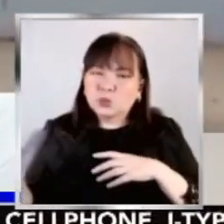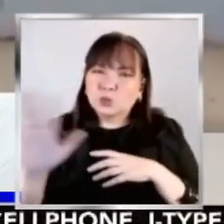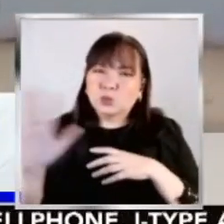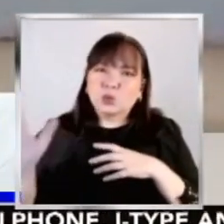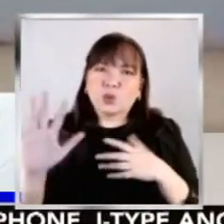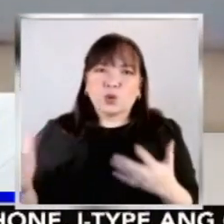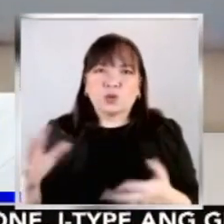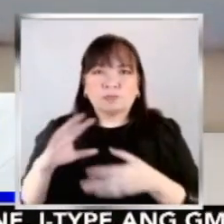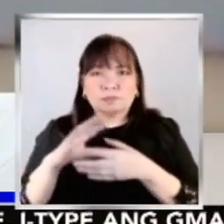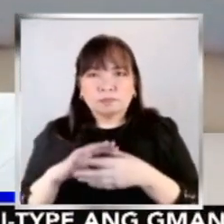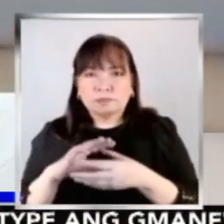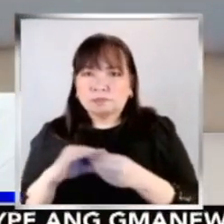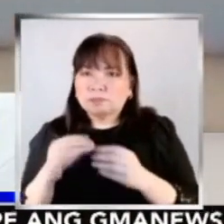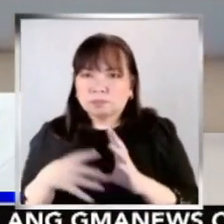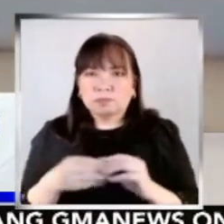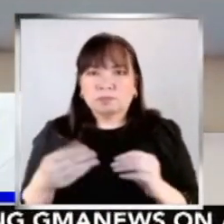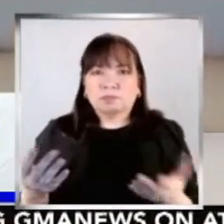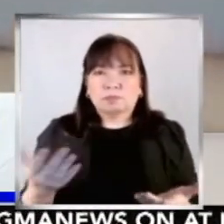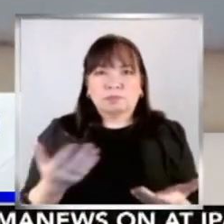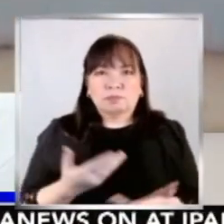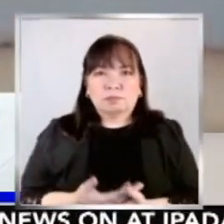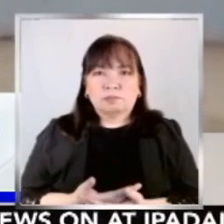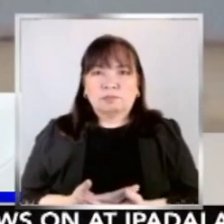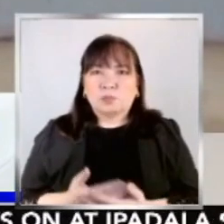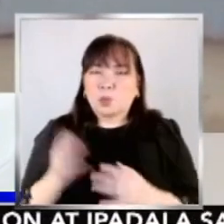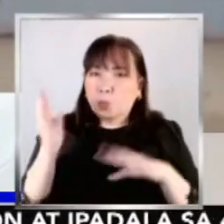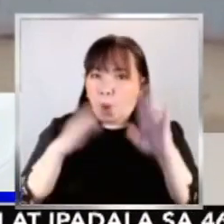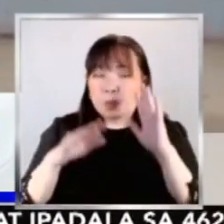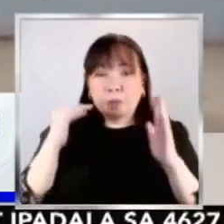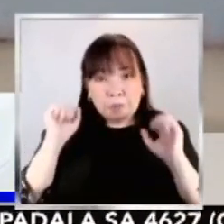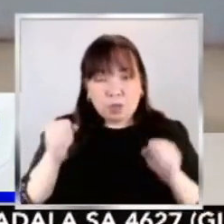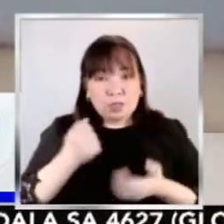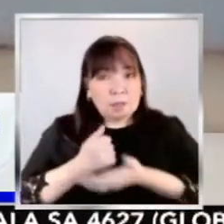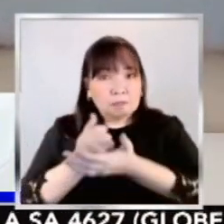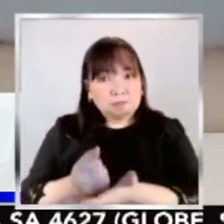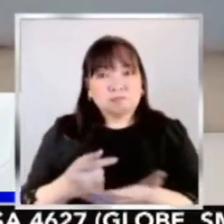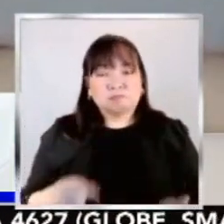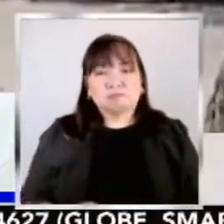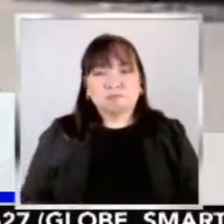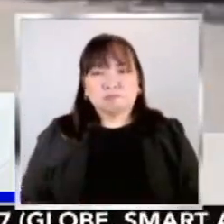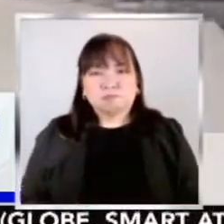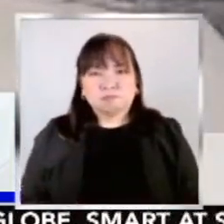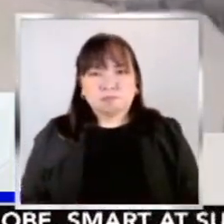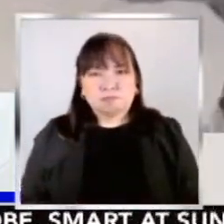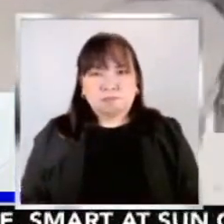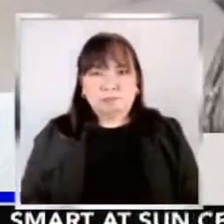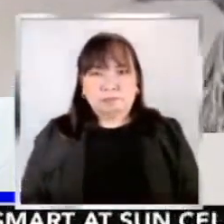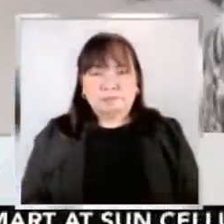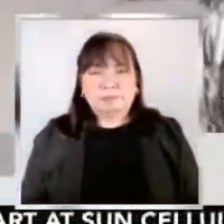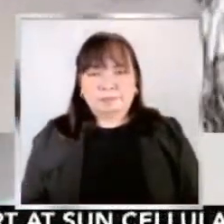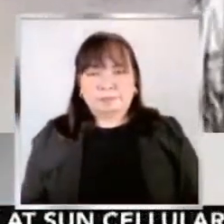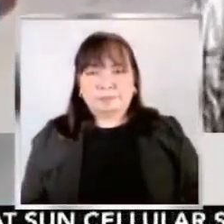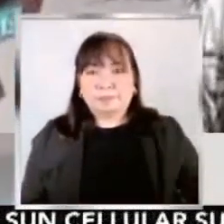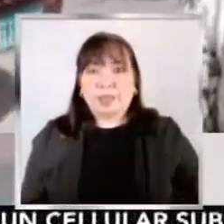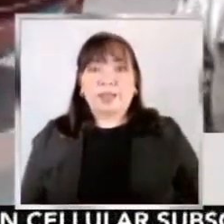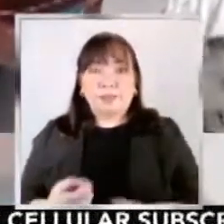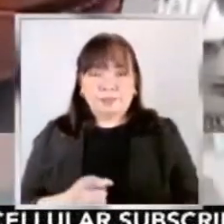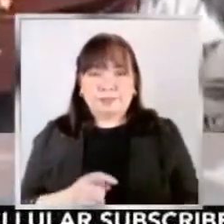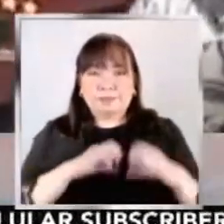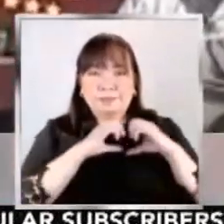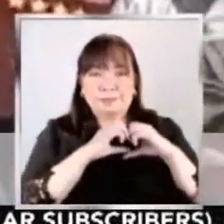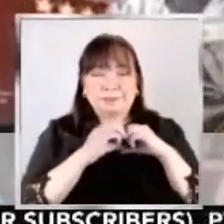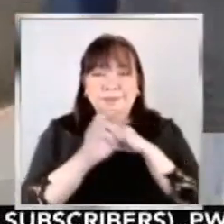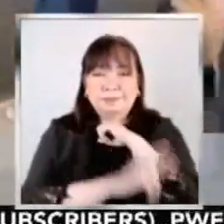maaaring makatulong pa kami. Meron kami mga gusto na yun para tingin sa amin. Mula sa GMA Regional TV,